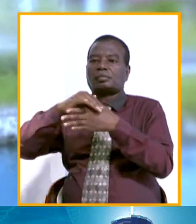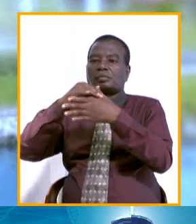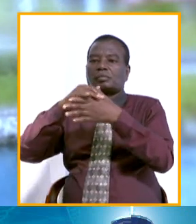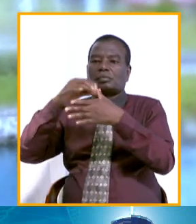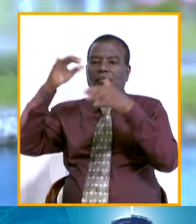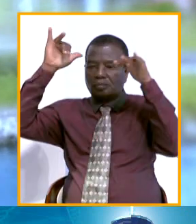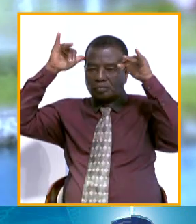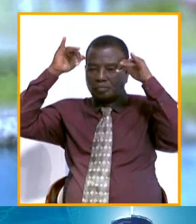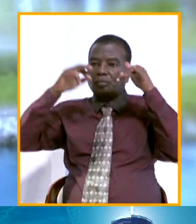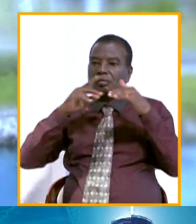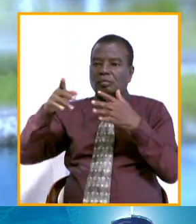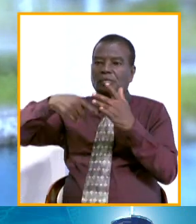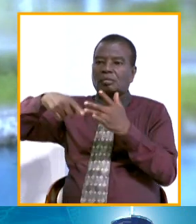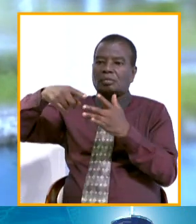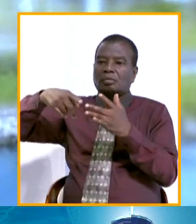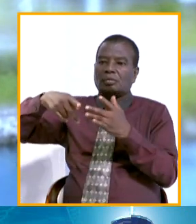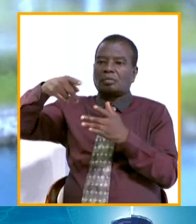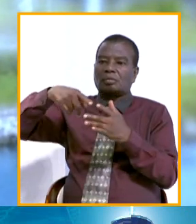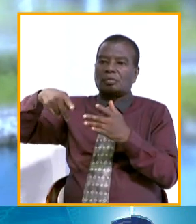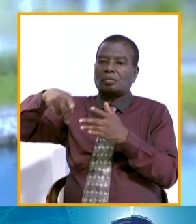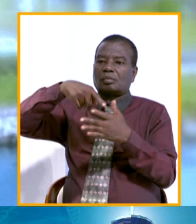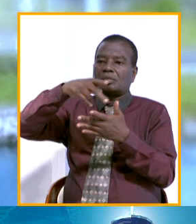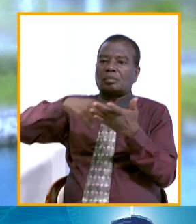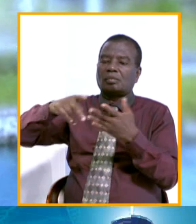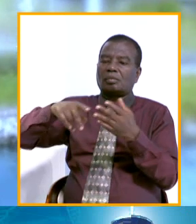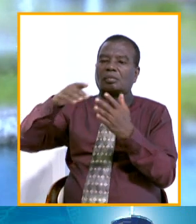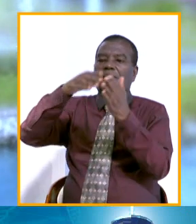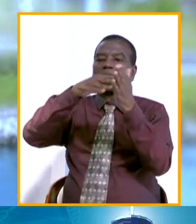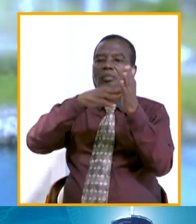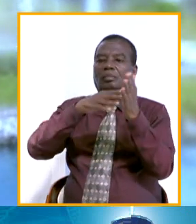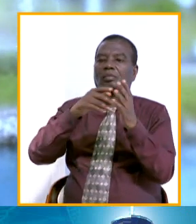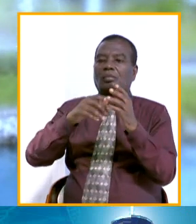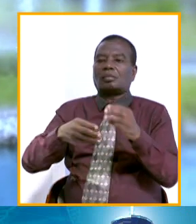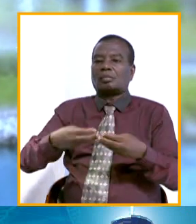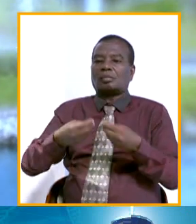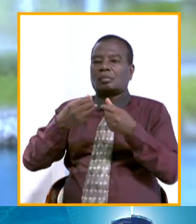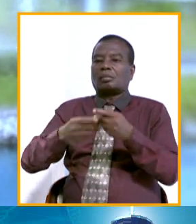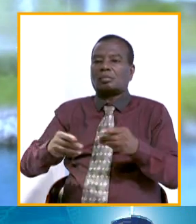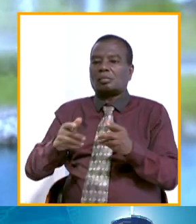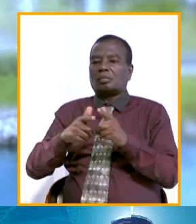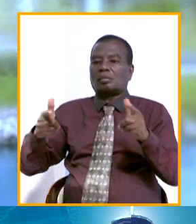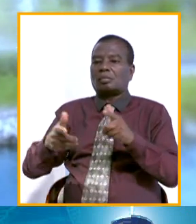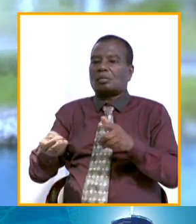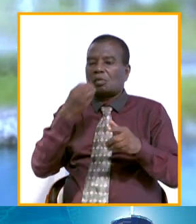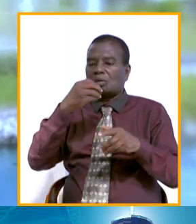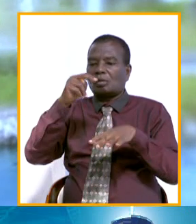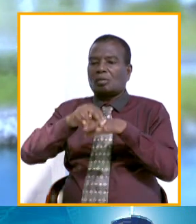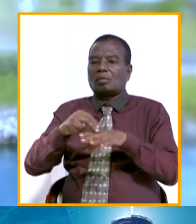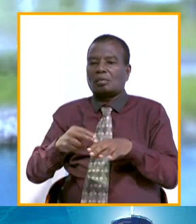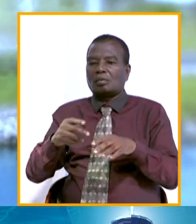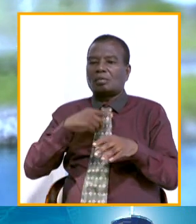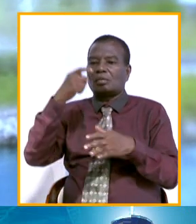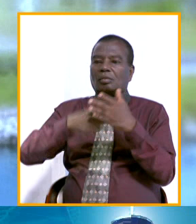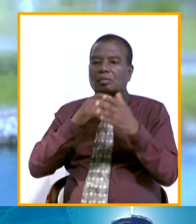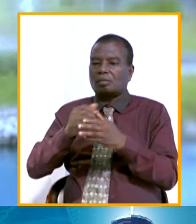de bœuf font désormais partie de la liste des produits de grande consommation dont les prix viennent d'être plafonnés par les autorités. Et